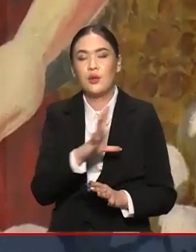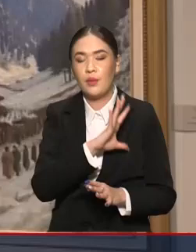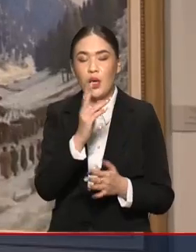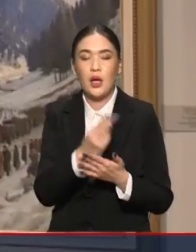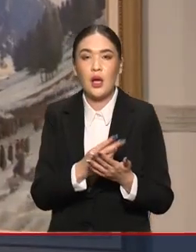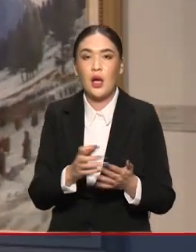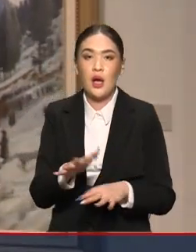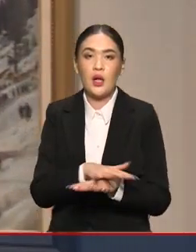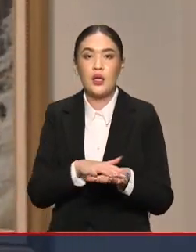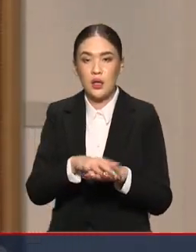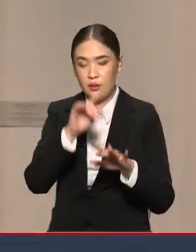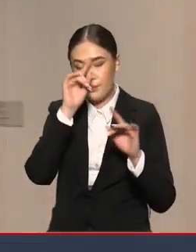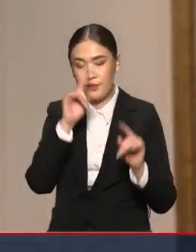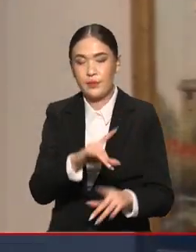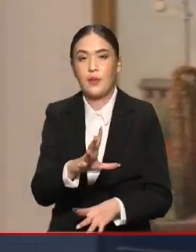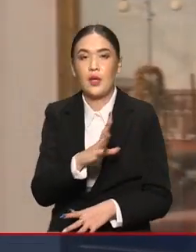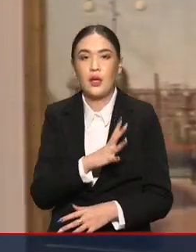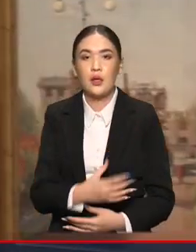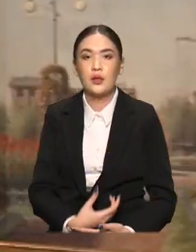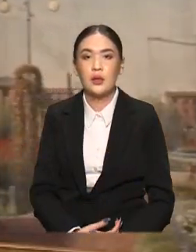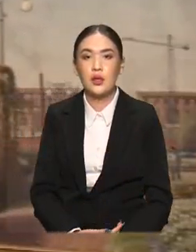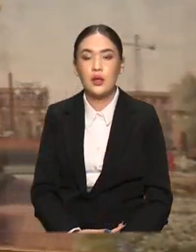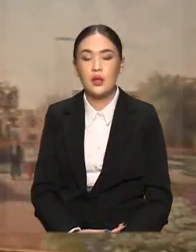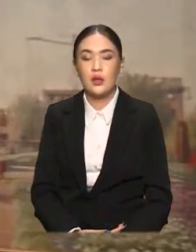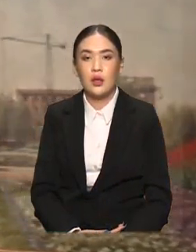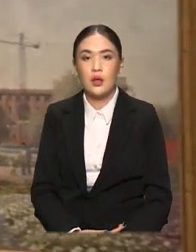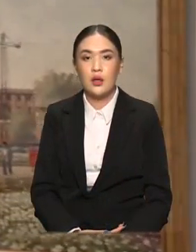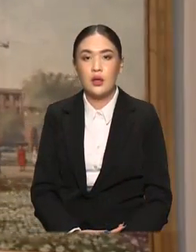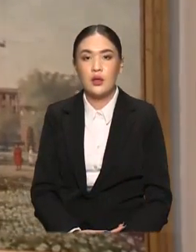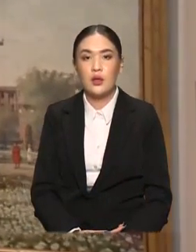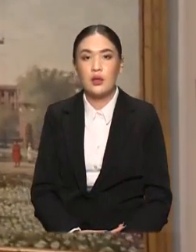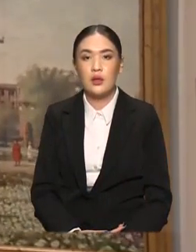халыққа кеңінен танымал. Гүлзат Сахова, Ерік Керімқұлов, Жібек жолы, Алматы.